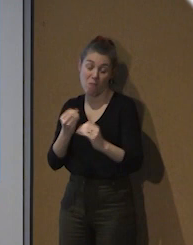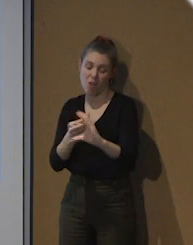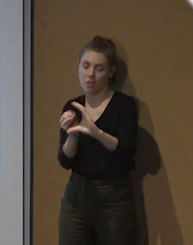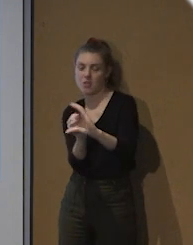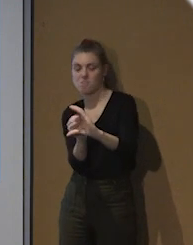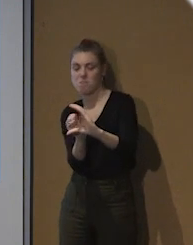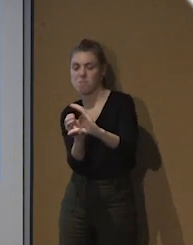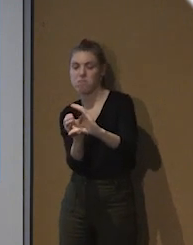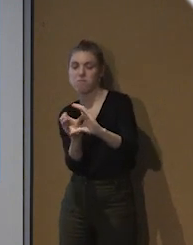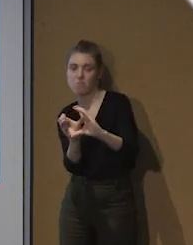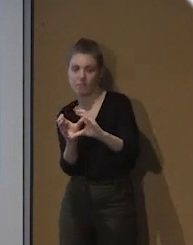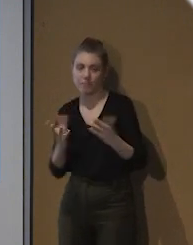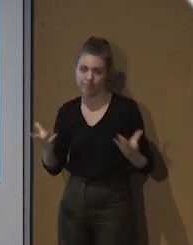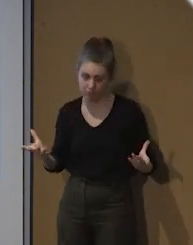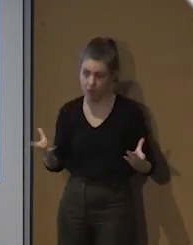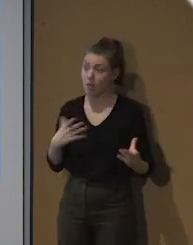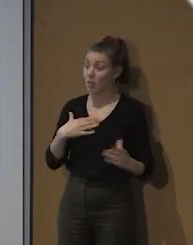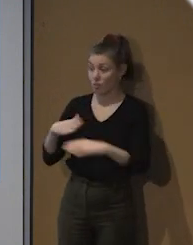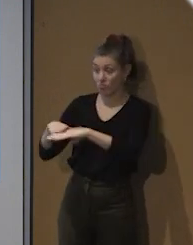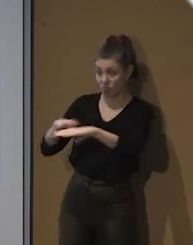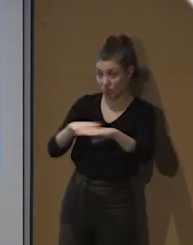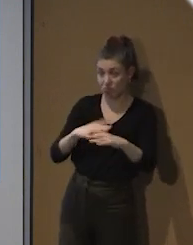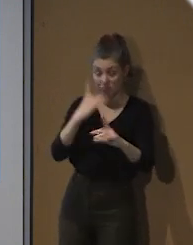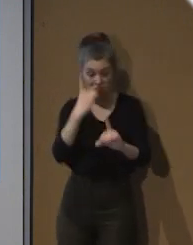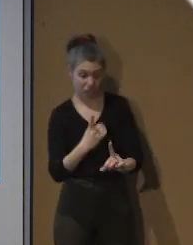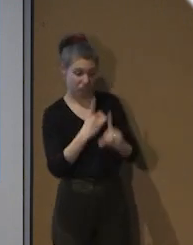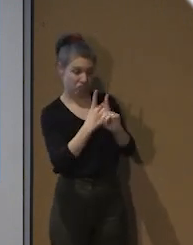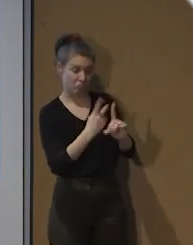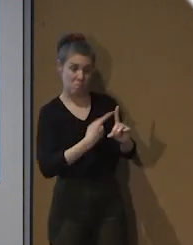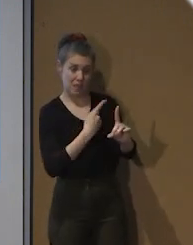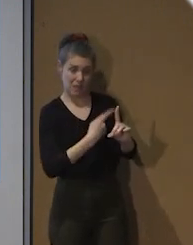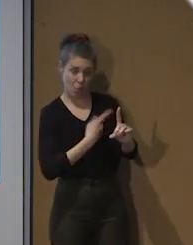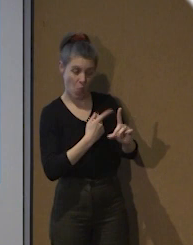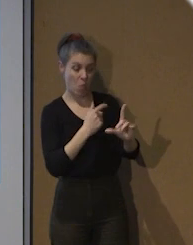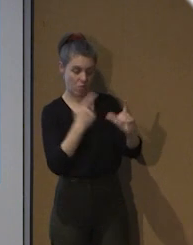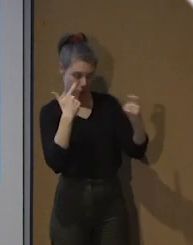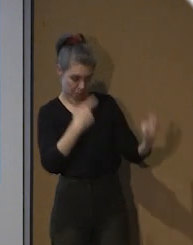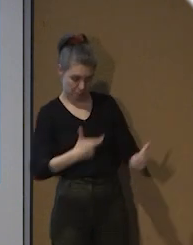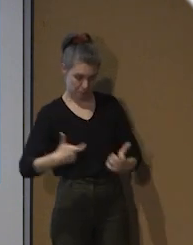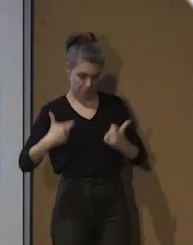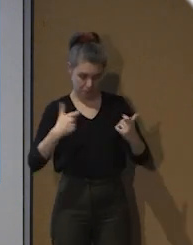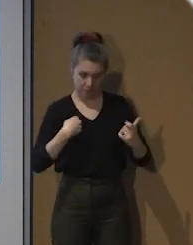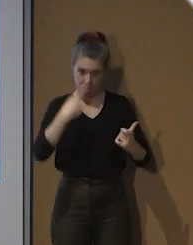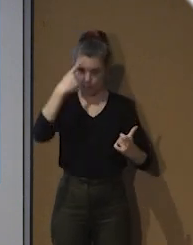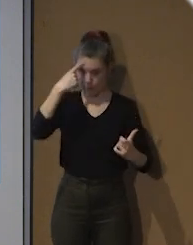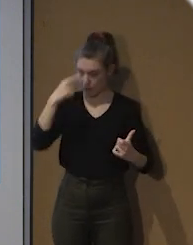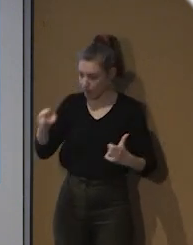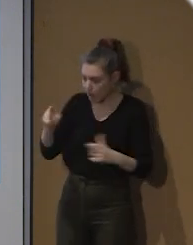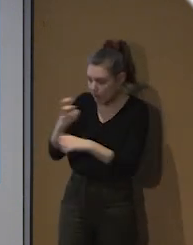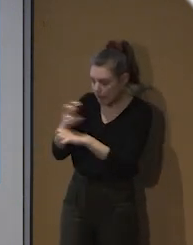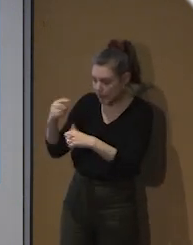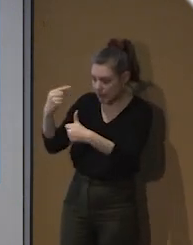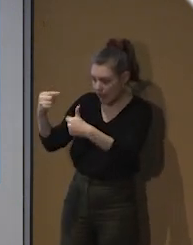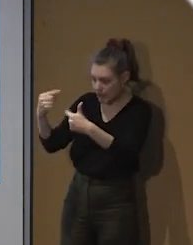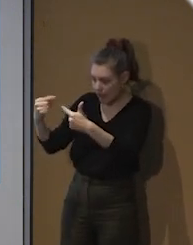Donc, au sujet des examens médicaux, tous ces facteurs de risque ne s'additionnent pas, ils se multiplient.